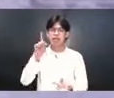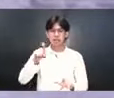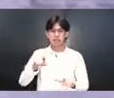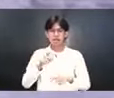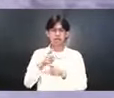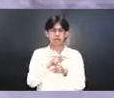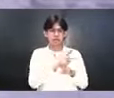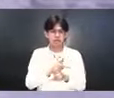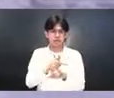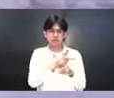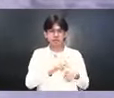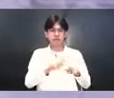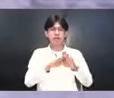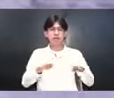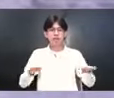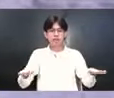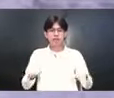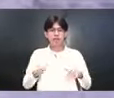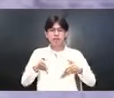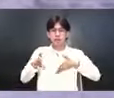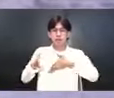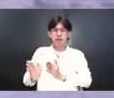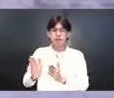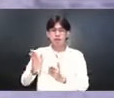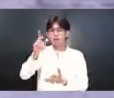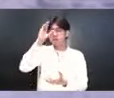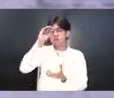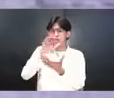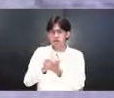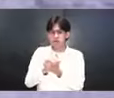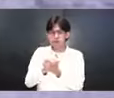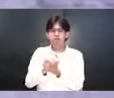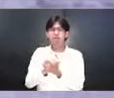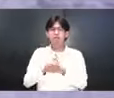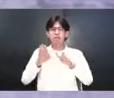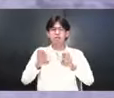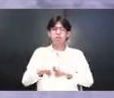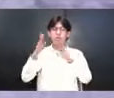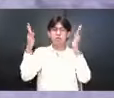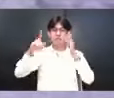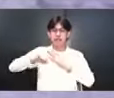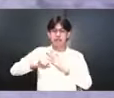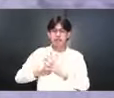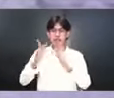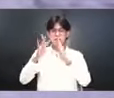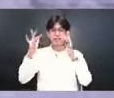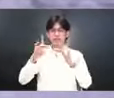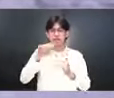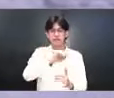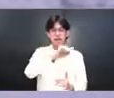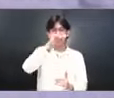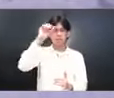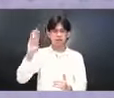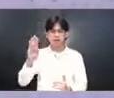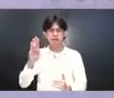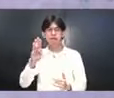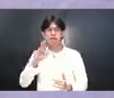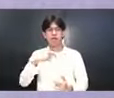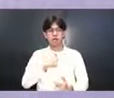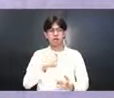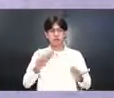mo at payagan mo ang asawa mo buksan ng feast. Kaya ako,